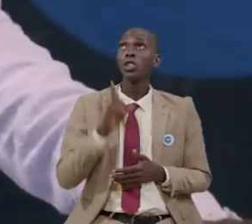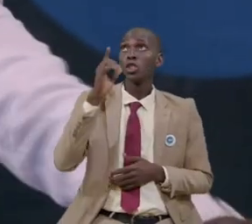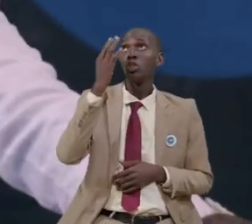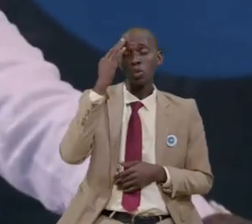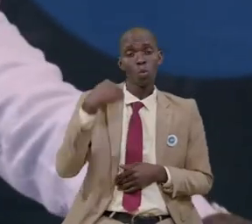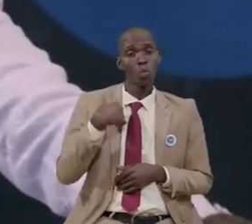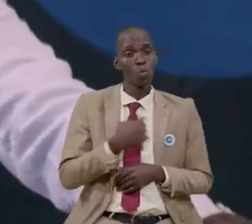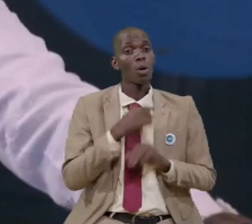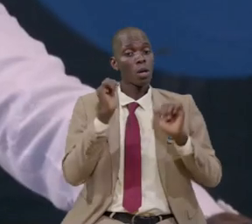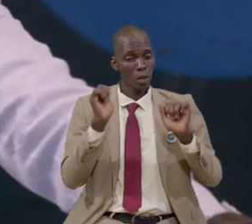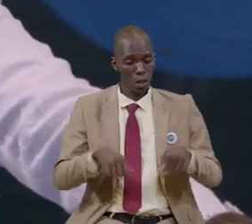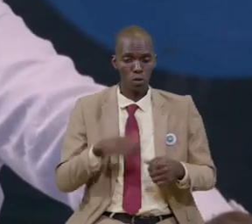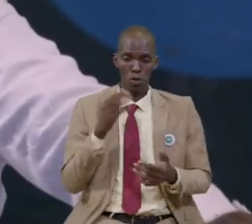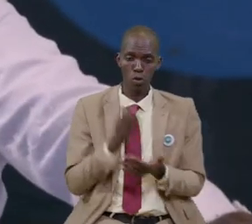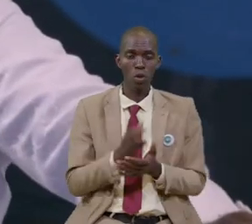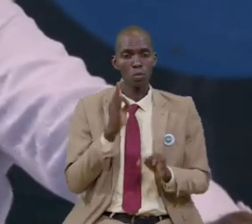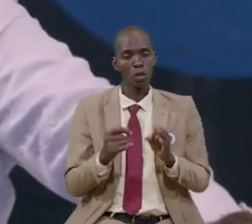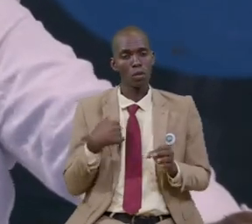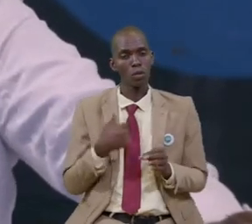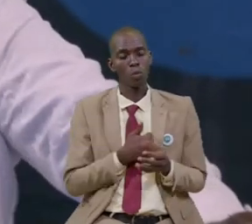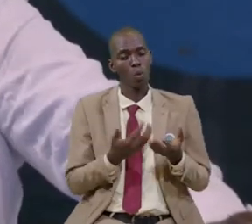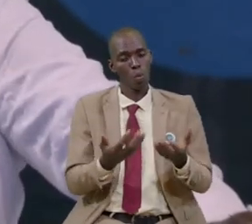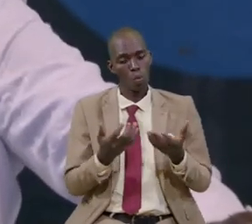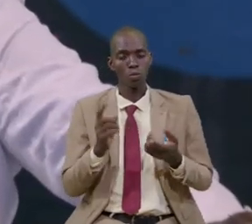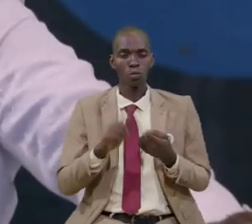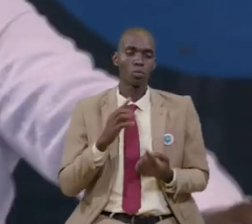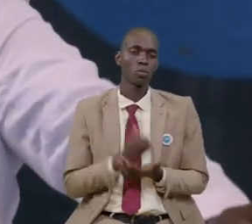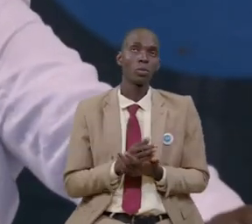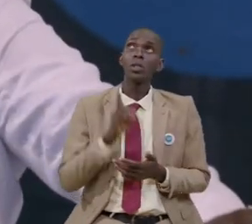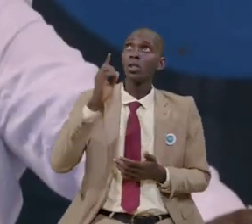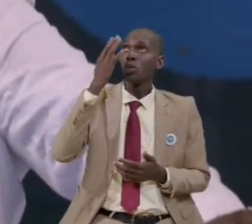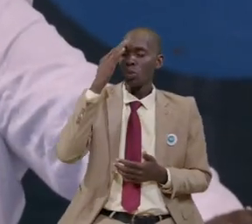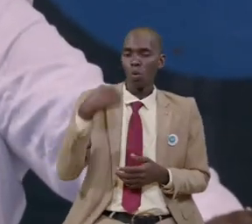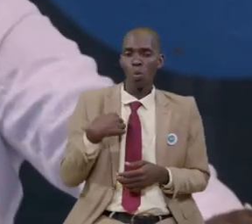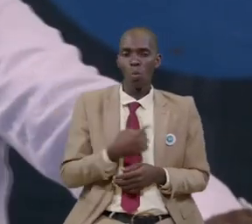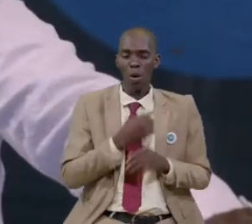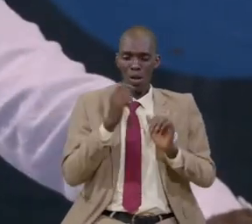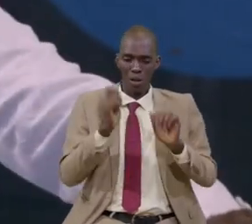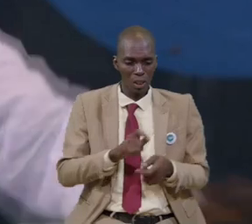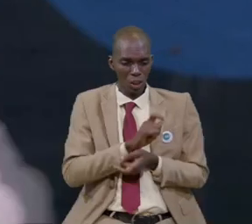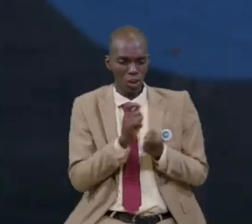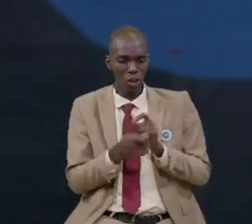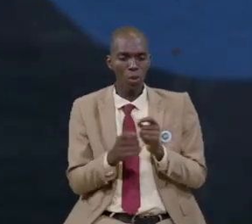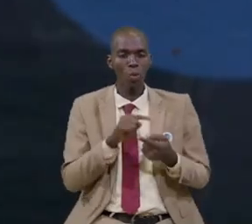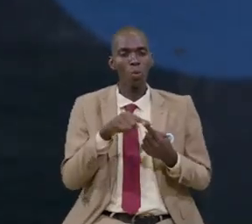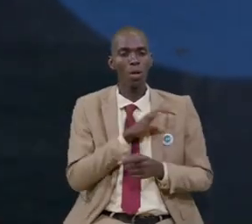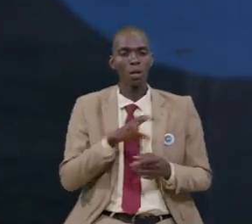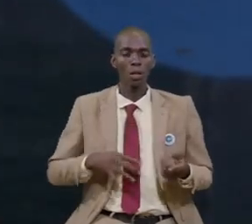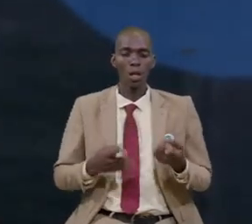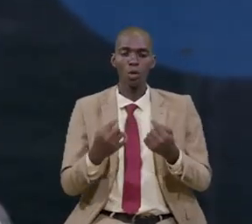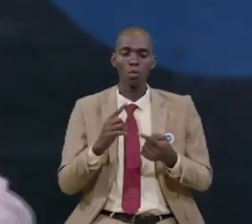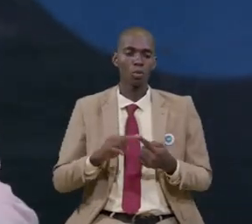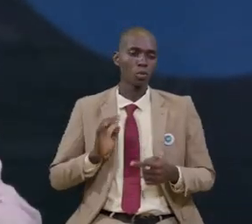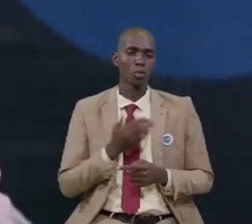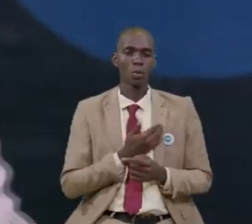cesser. Si on veut cesser, on va cesser. Il sait qu'on peut changer si Christ vient dans notre vie. Il sait que si